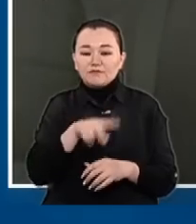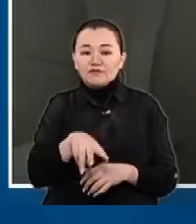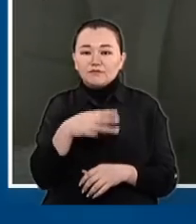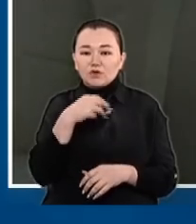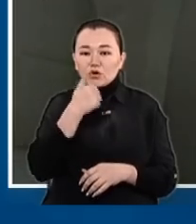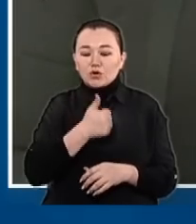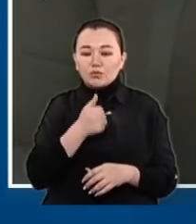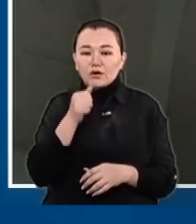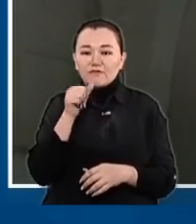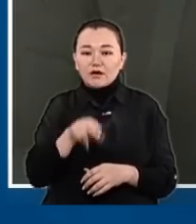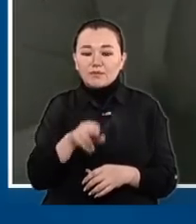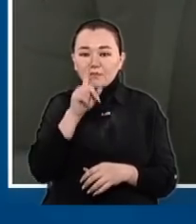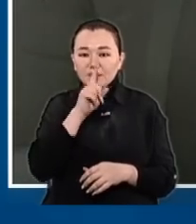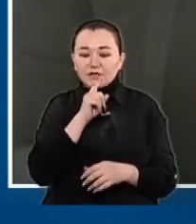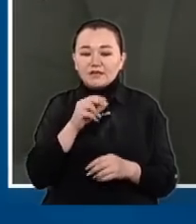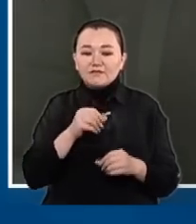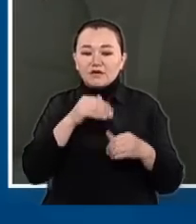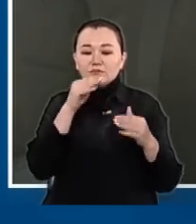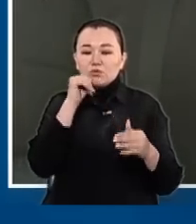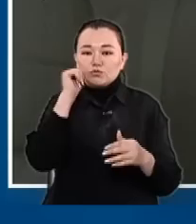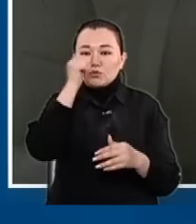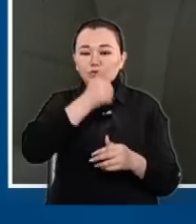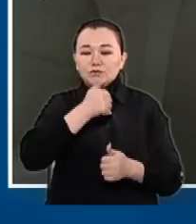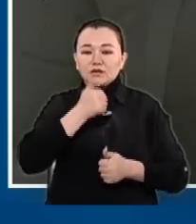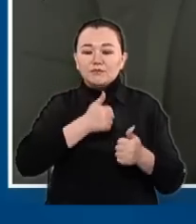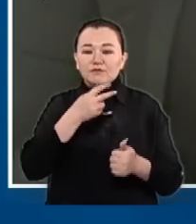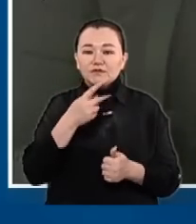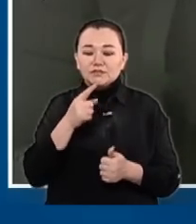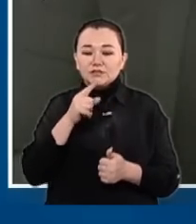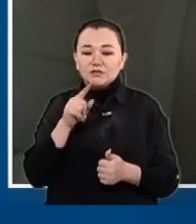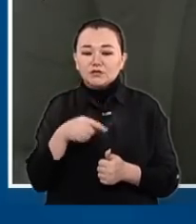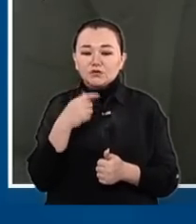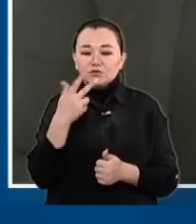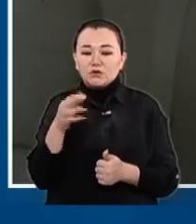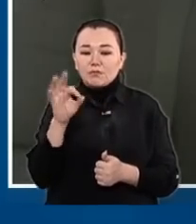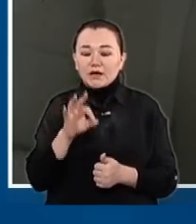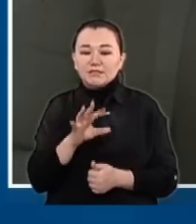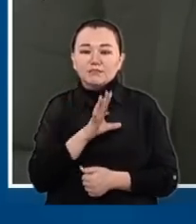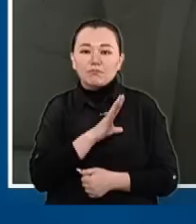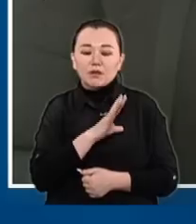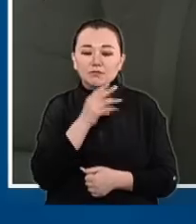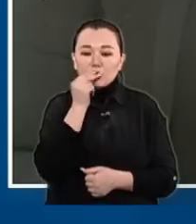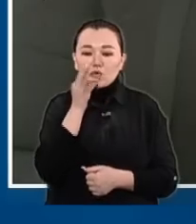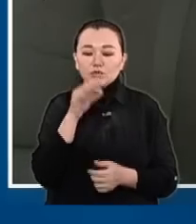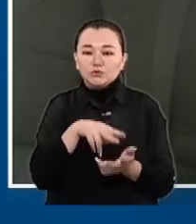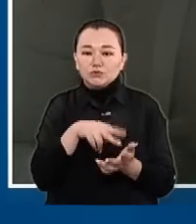2023 жылдың ақпан айында инфляция былтырғы жылмен салыстырғанда 21,3% болған. Азық-түлік